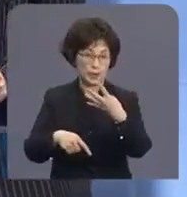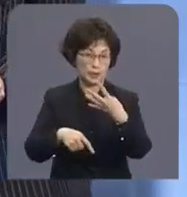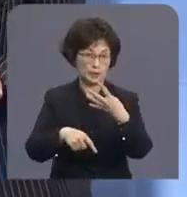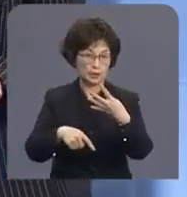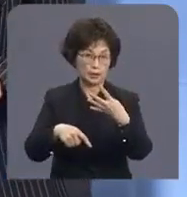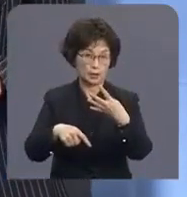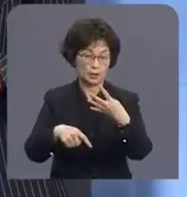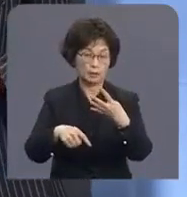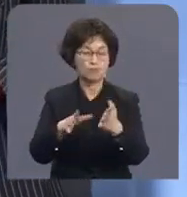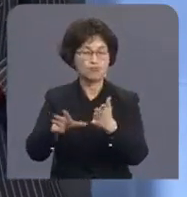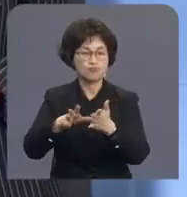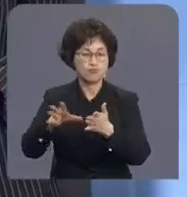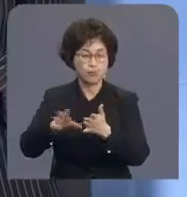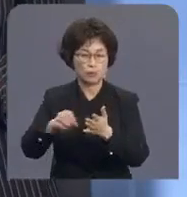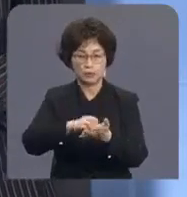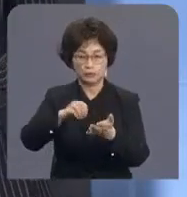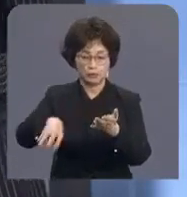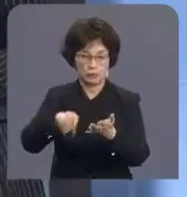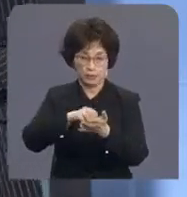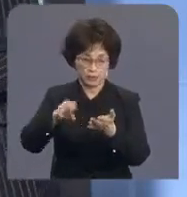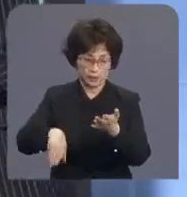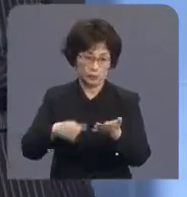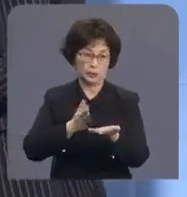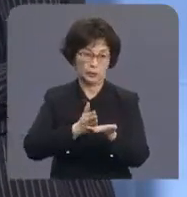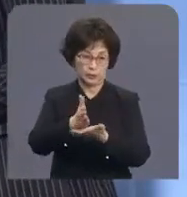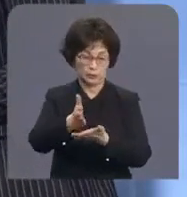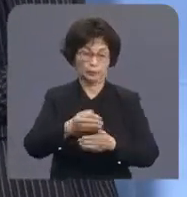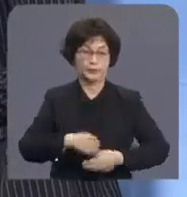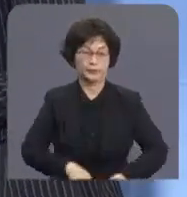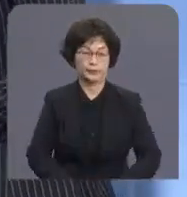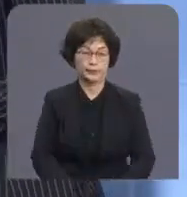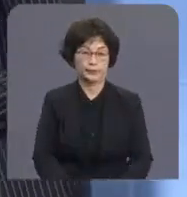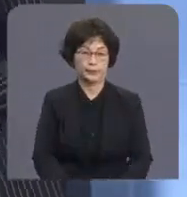물 자하 여기 이루어지는 군 전용선 사업 입니다